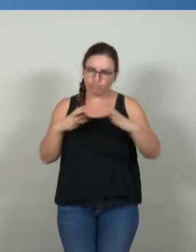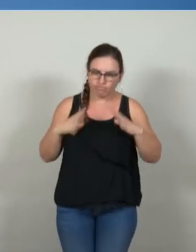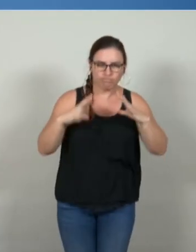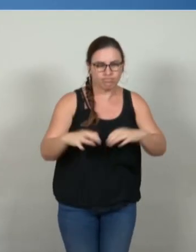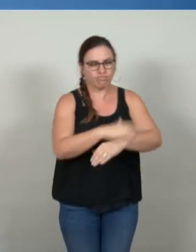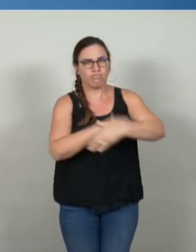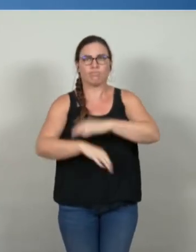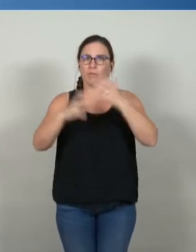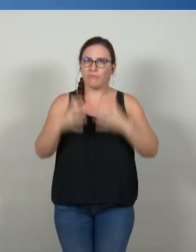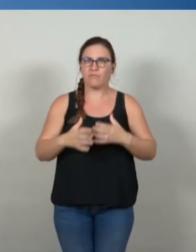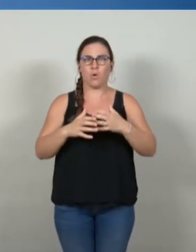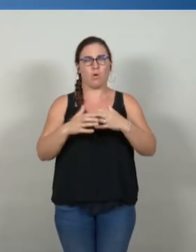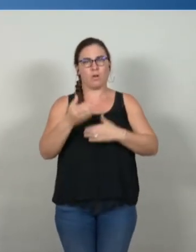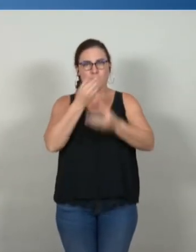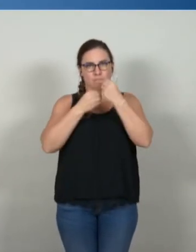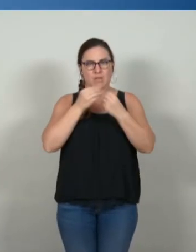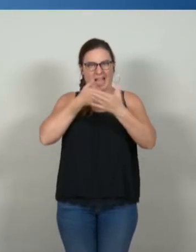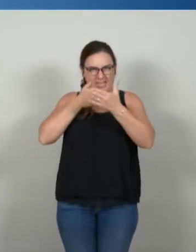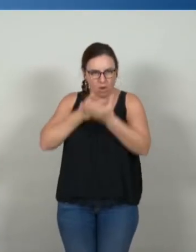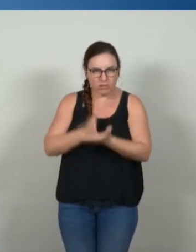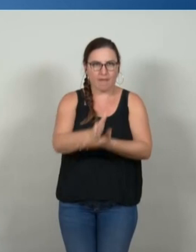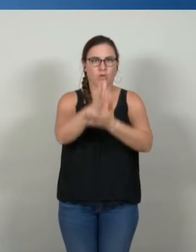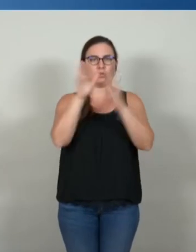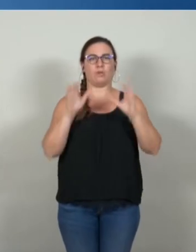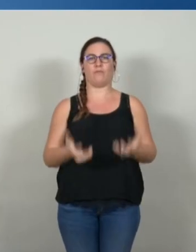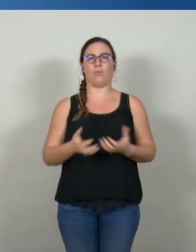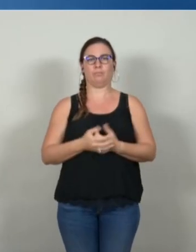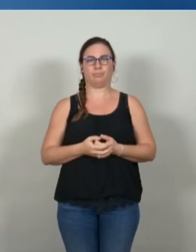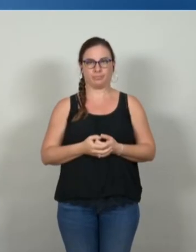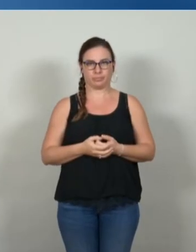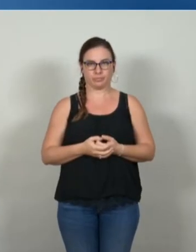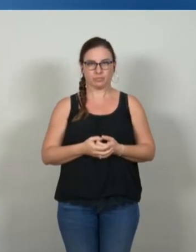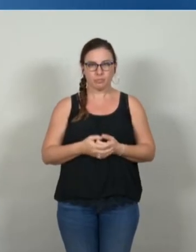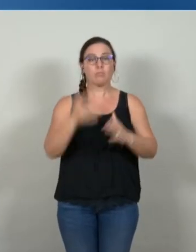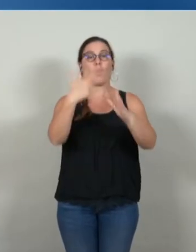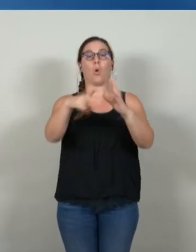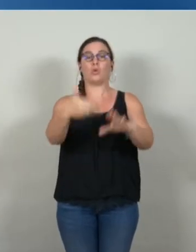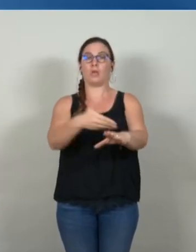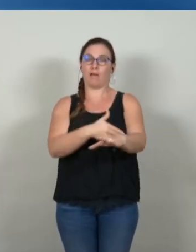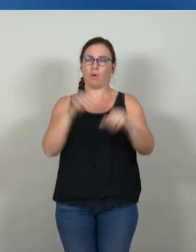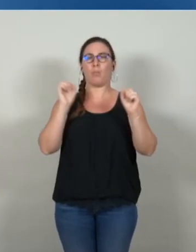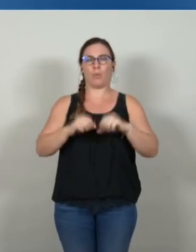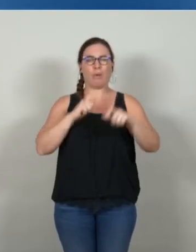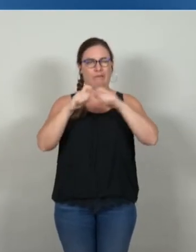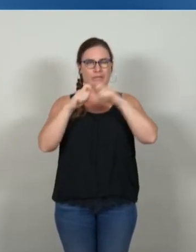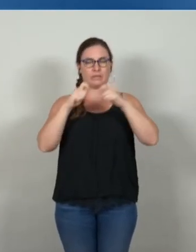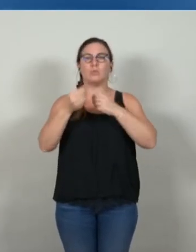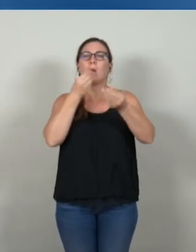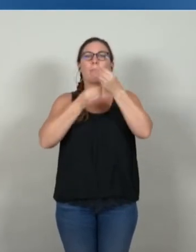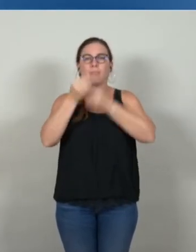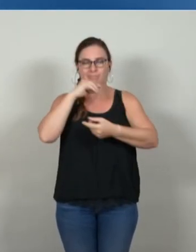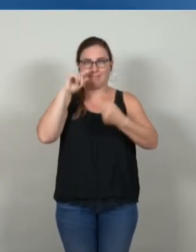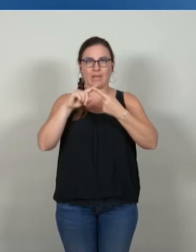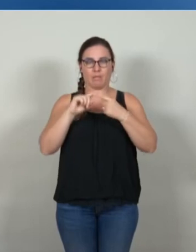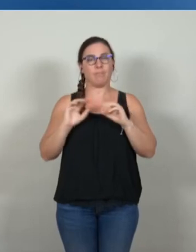de la résilience alimentaire du territoire nous aurons l'occasion avant l'automne de revenir sur le sujet de l'alimentation mais